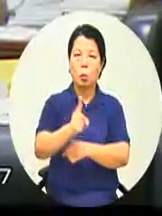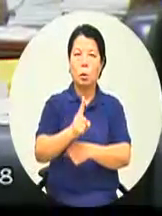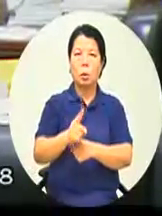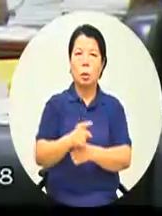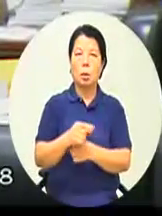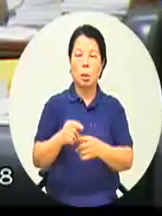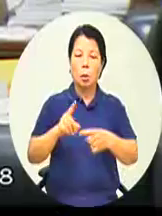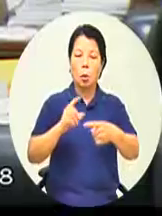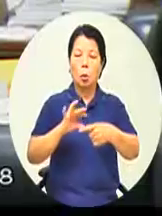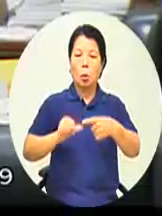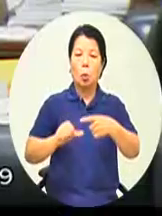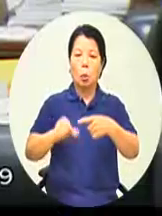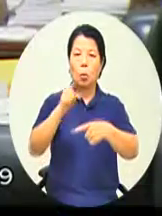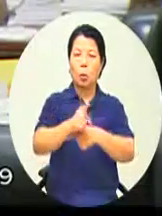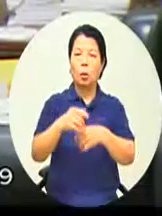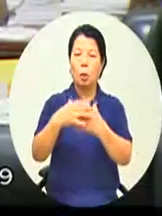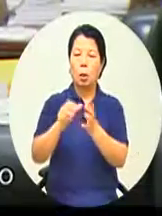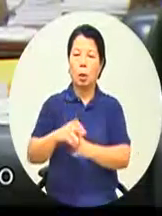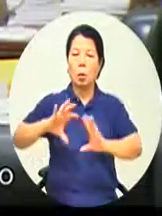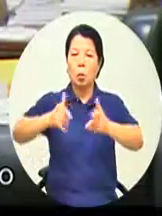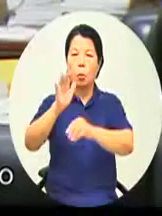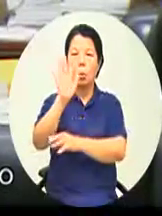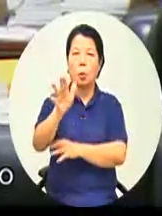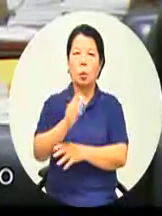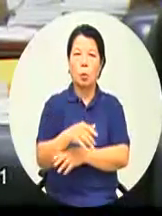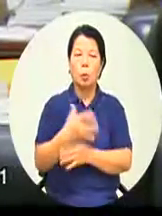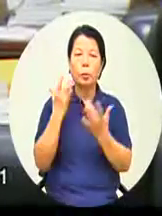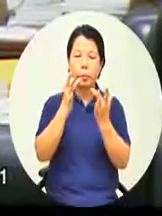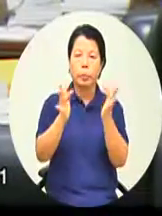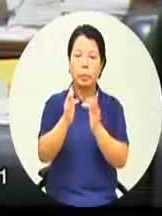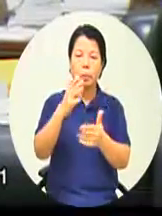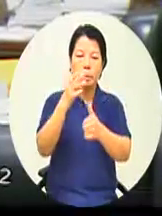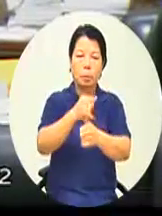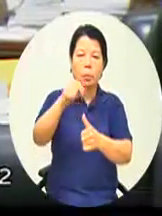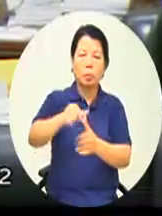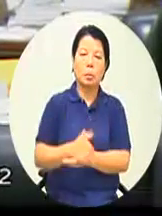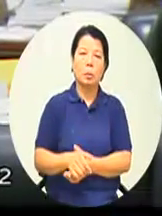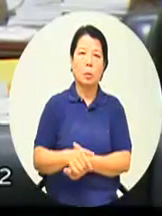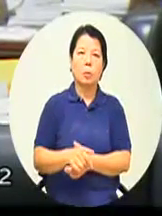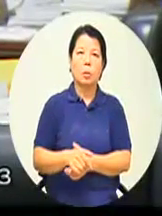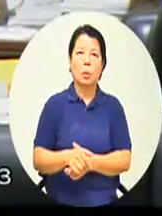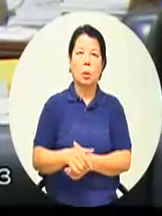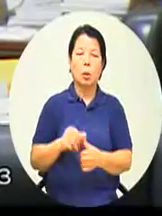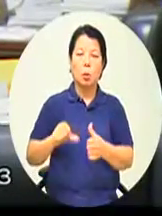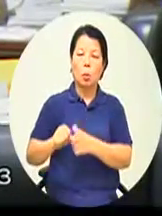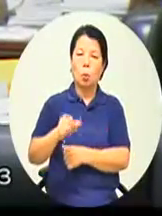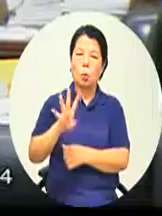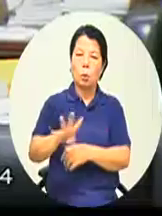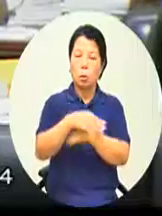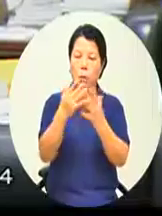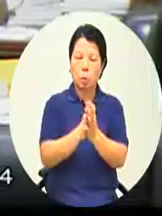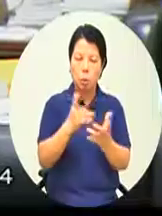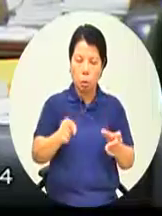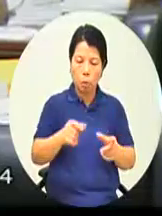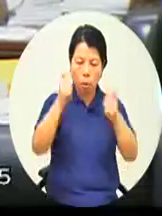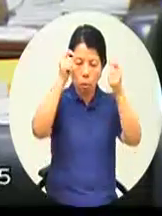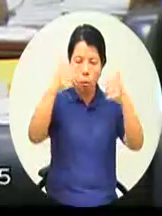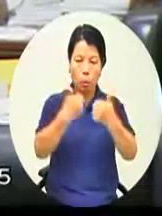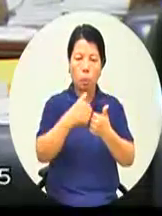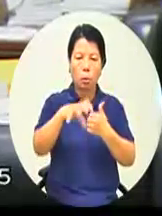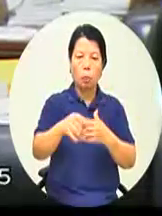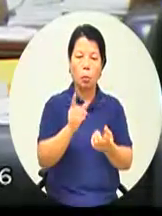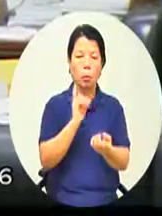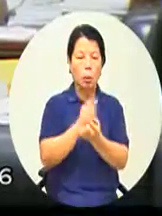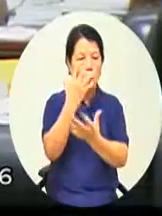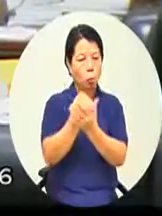分之四的土地，也请国有财产署再慎重考虑这块地对于高雄市所存在的意义是什么。好，